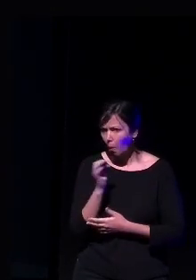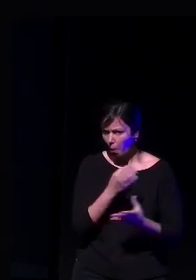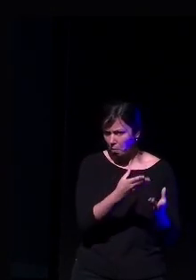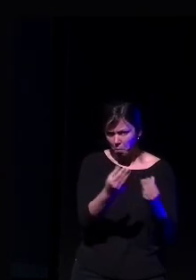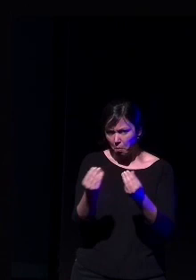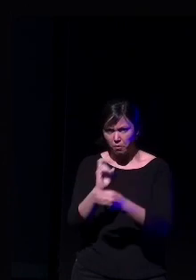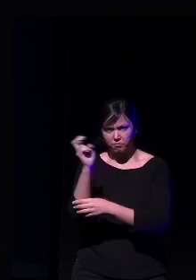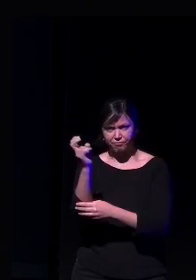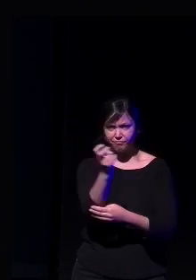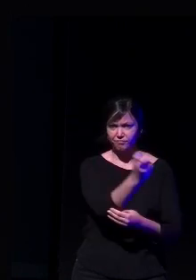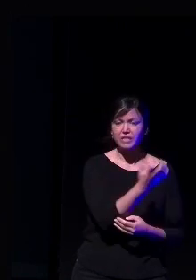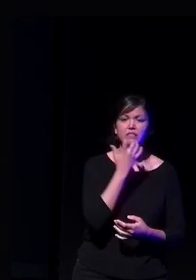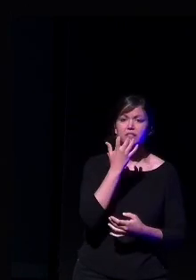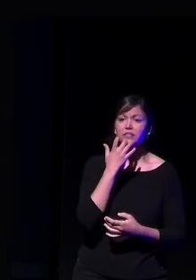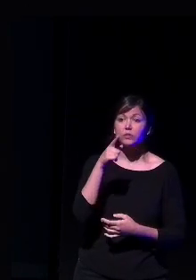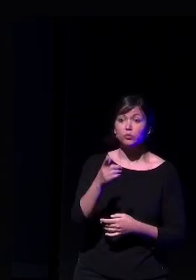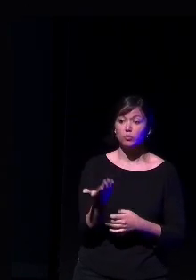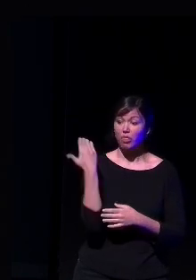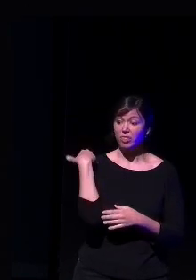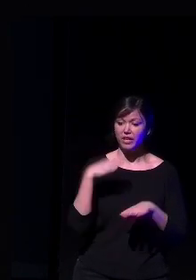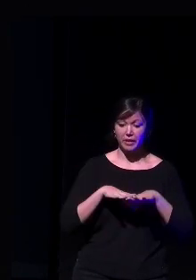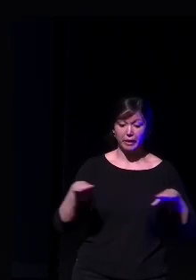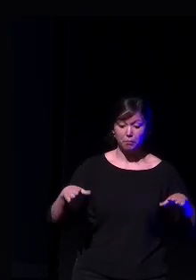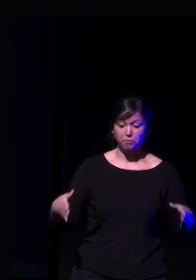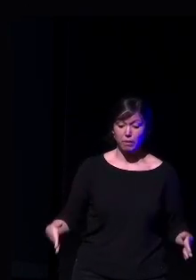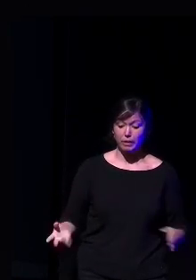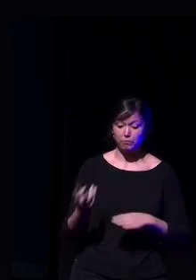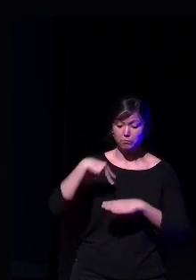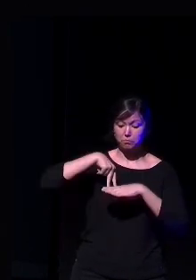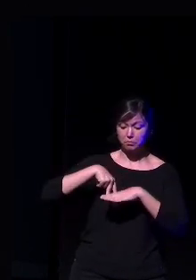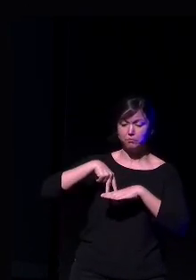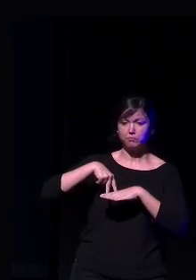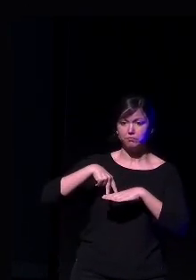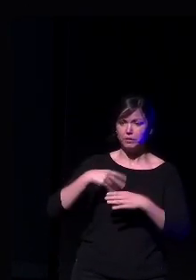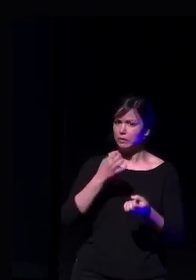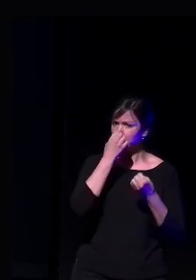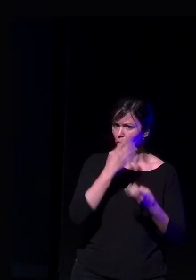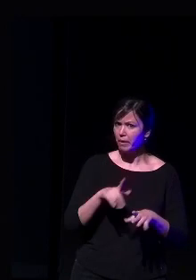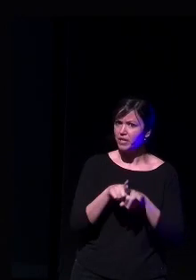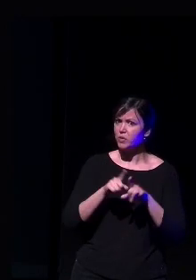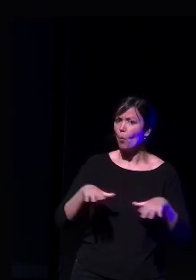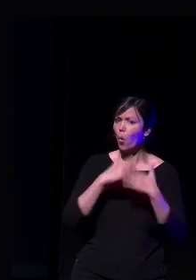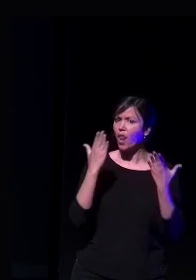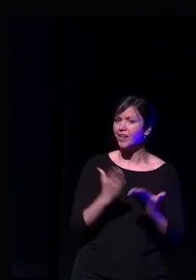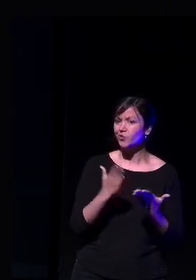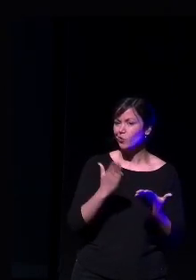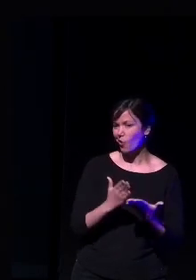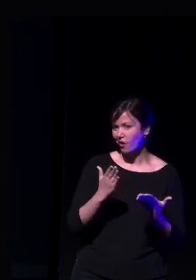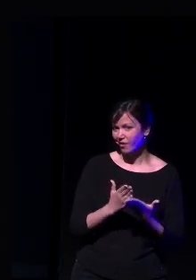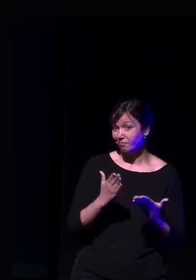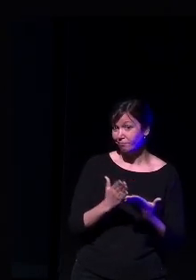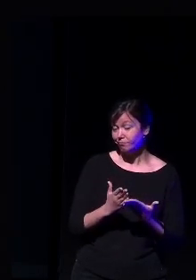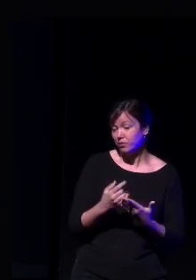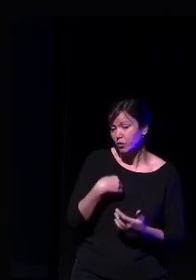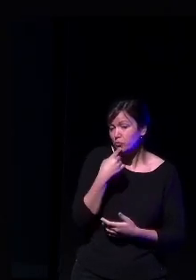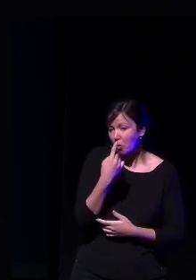llocs, si tu estàs darrere la barra, és una gran escola. Una escola que